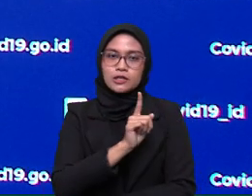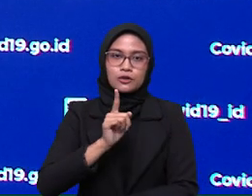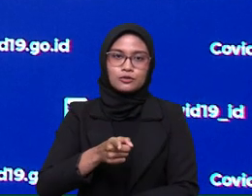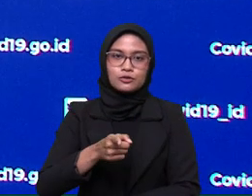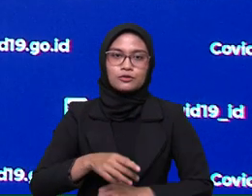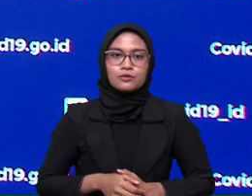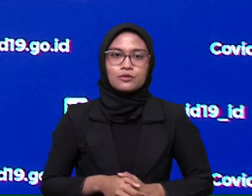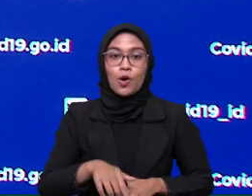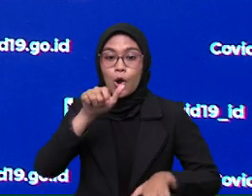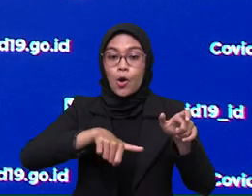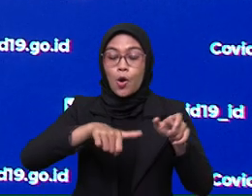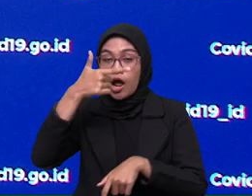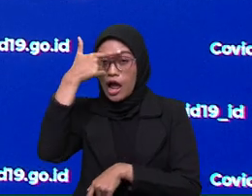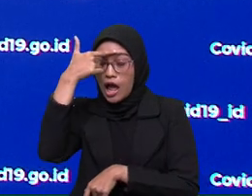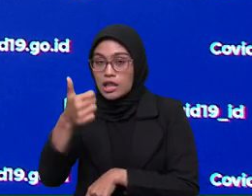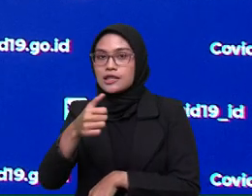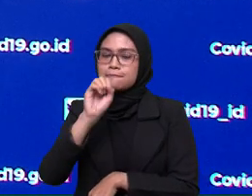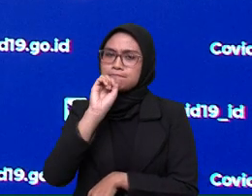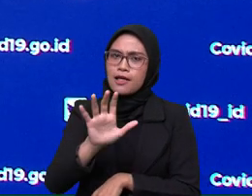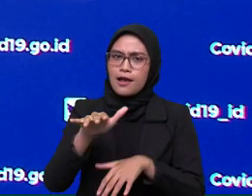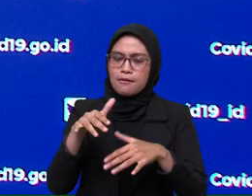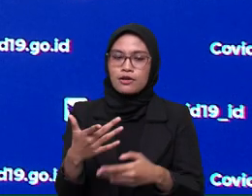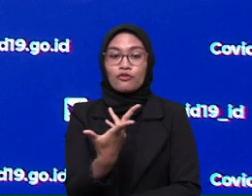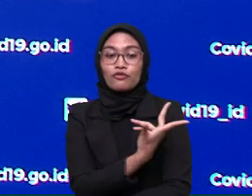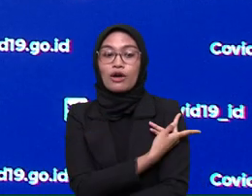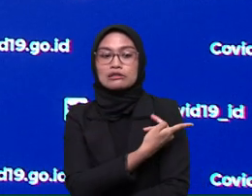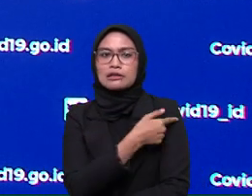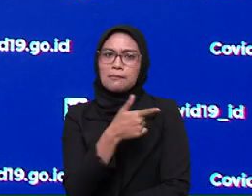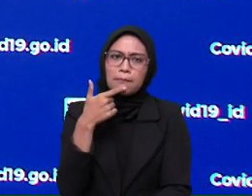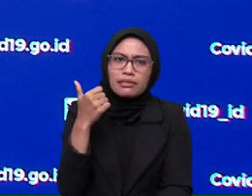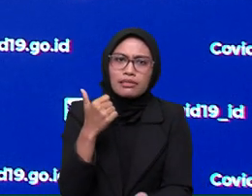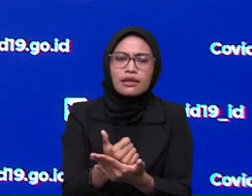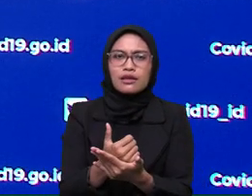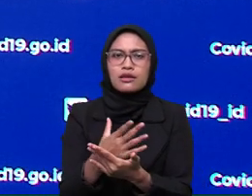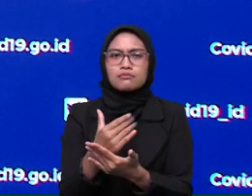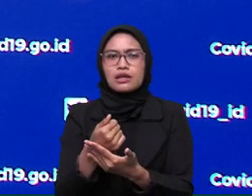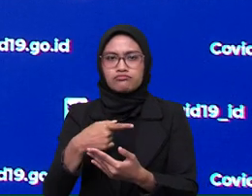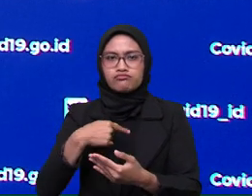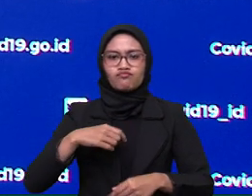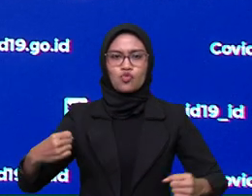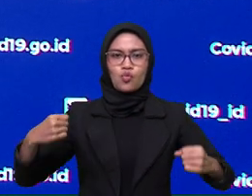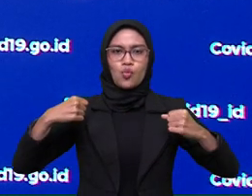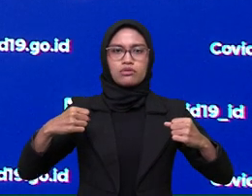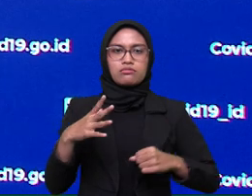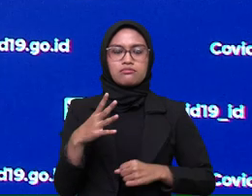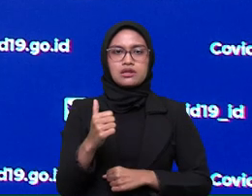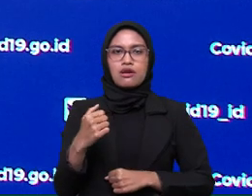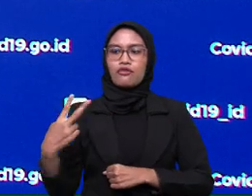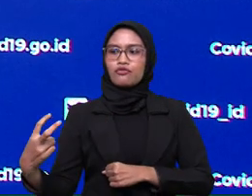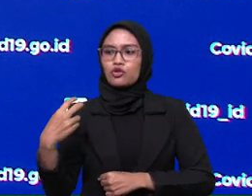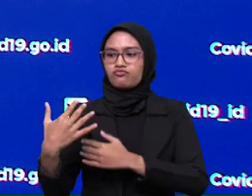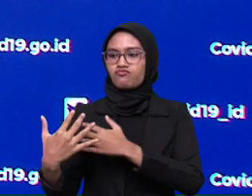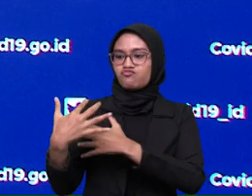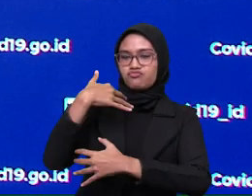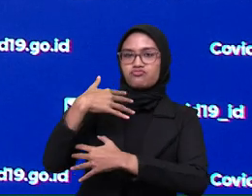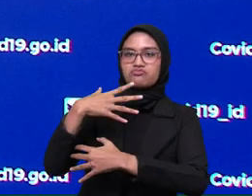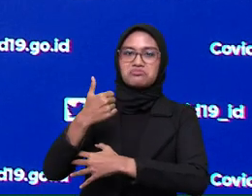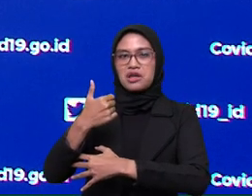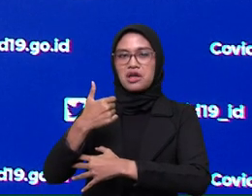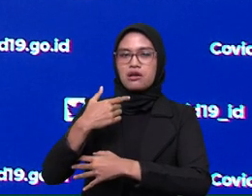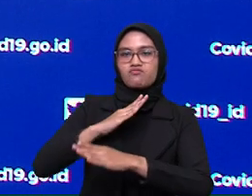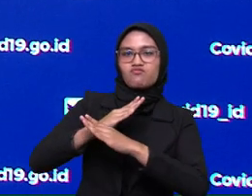masih sepakat bahwa vaksin dinyatakan masih cukup efektif meningkatkan perlindungan dari beberapa varian baru yang ada